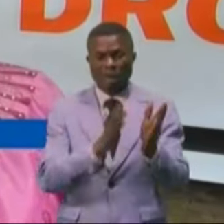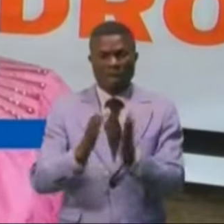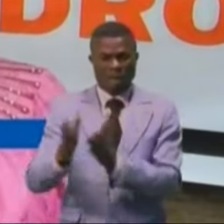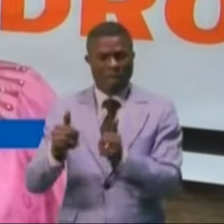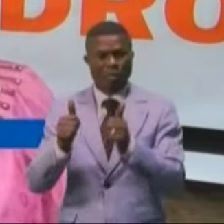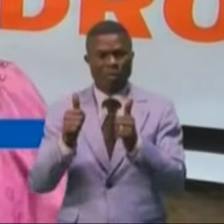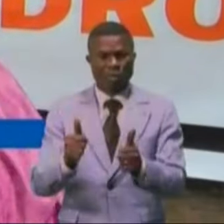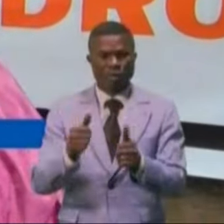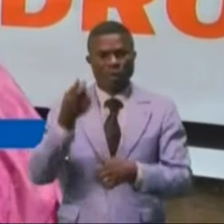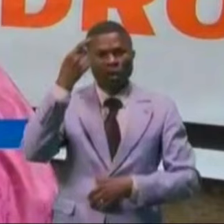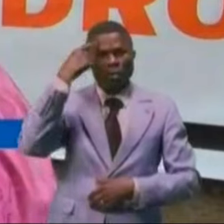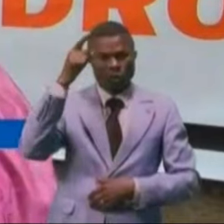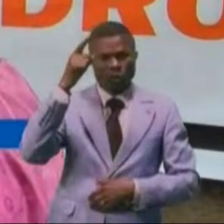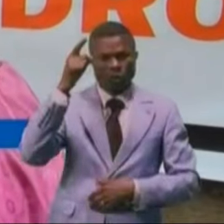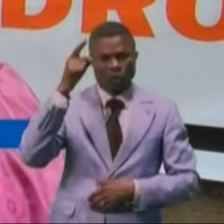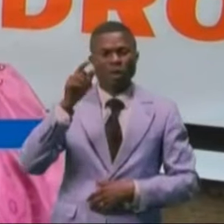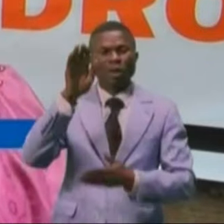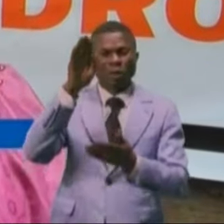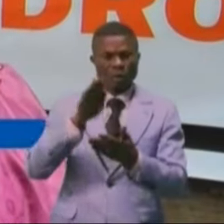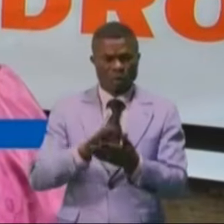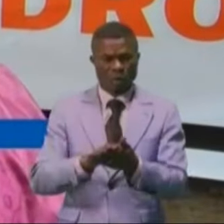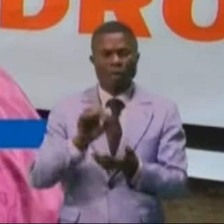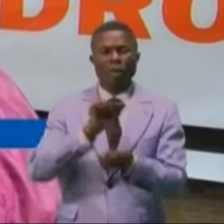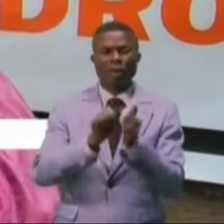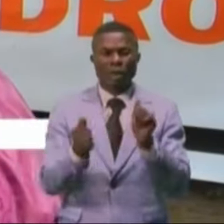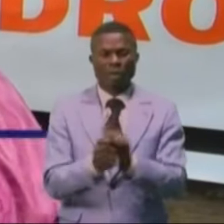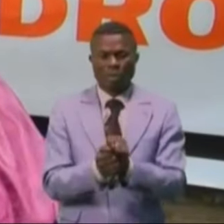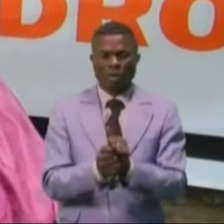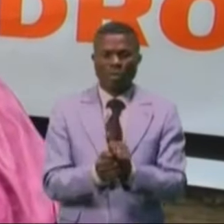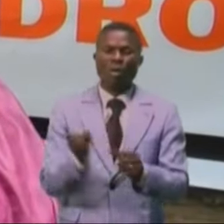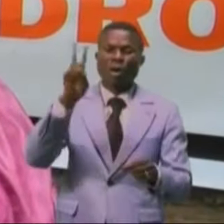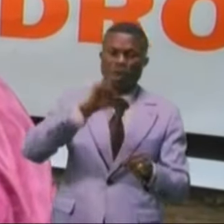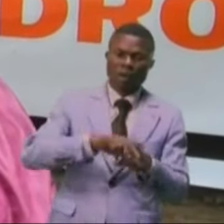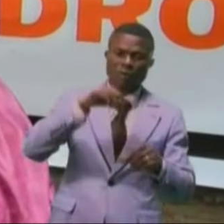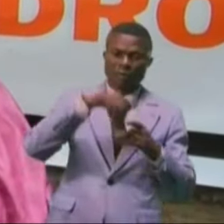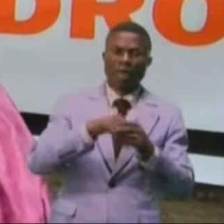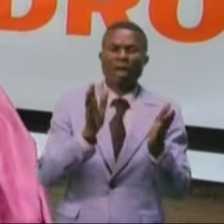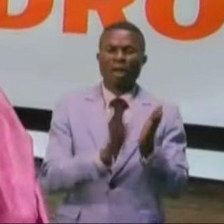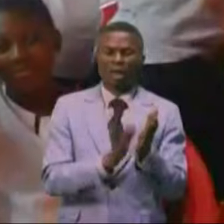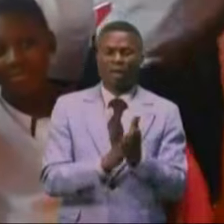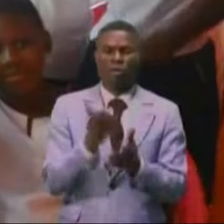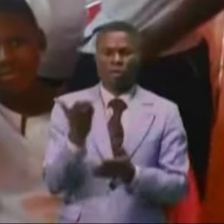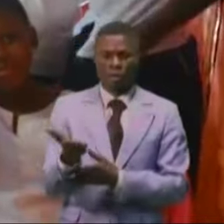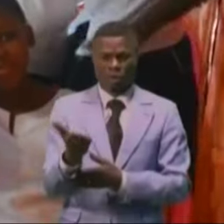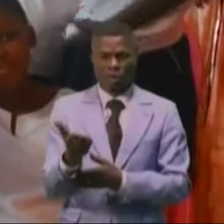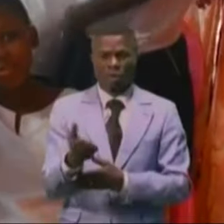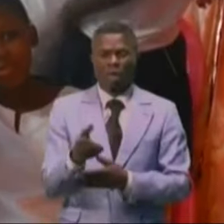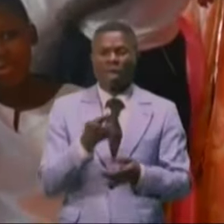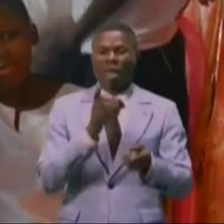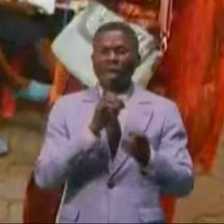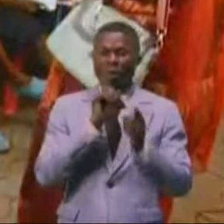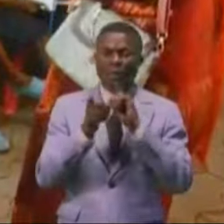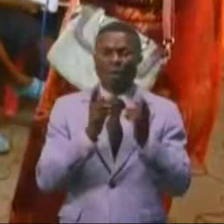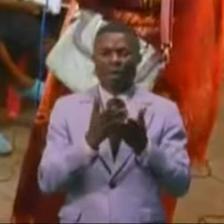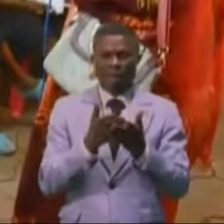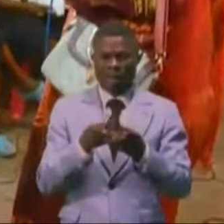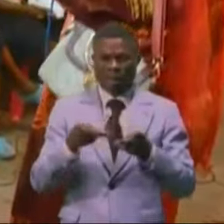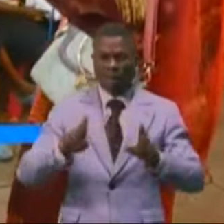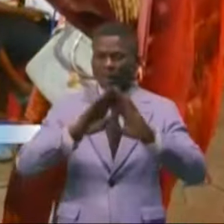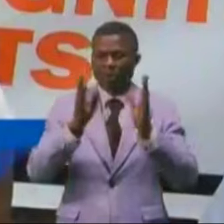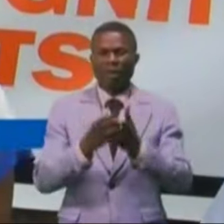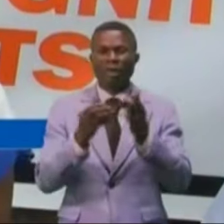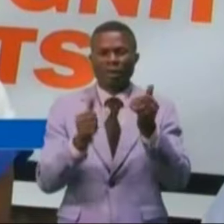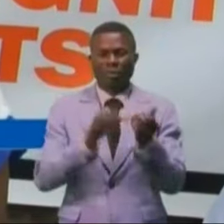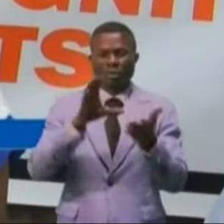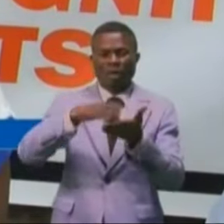dispositions pour réduire les cas d'harcèlement dans les milieux scolaires. Ces échanges ont permis à l'assistance